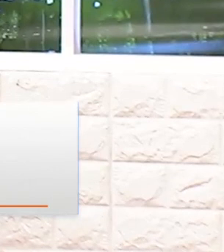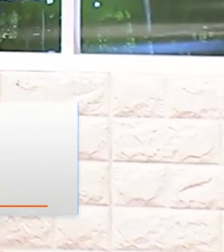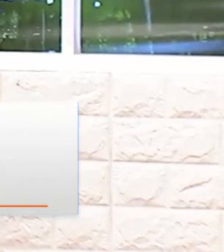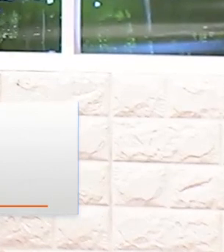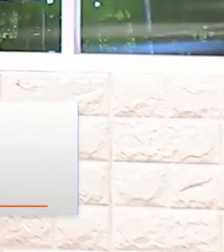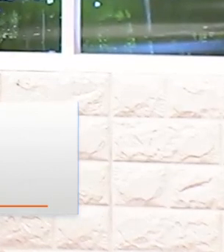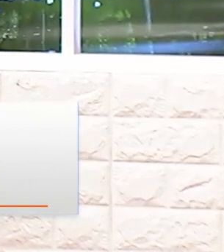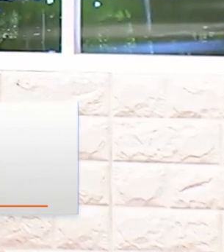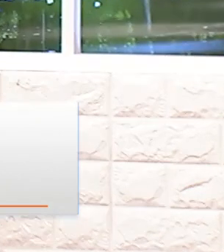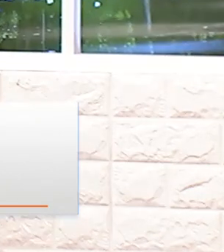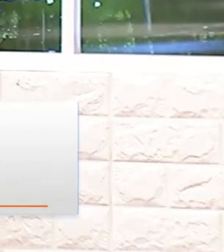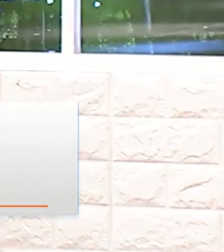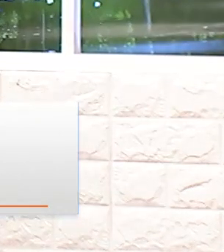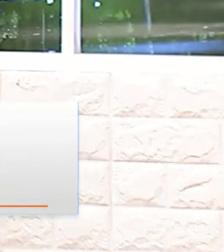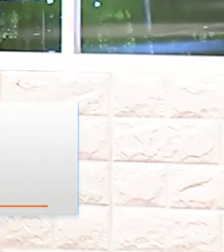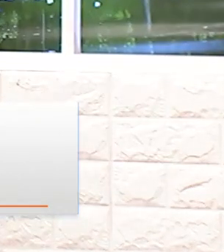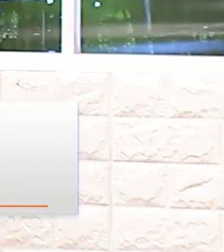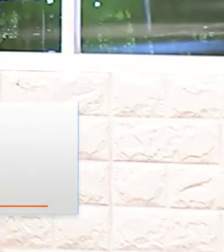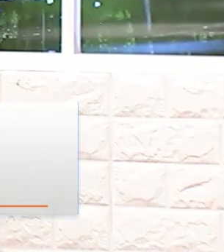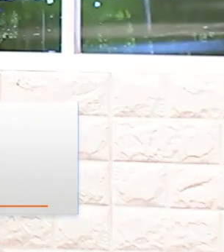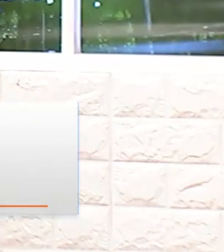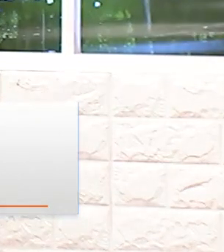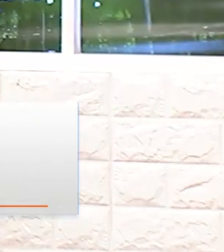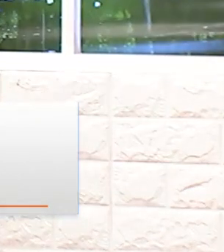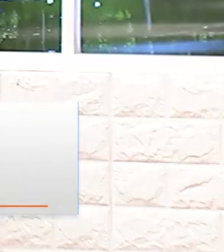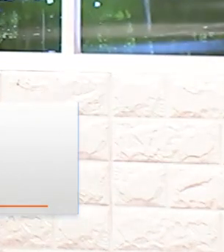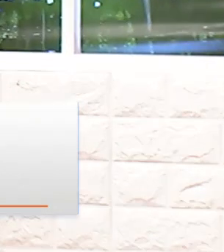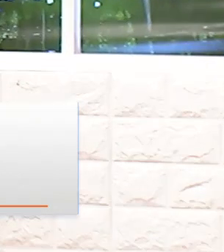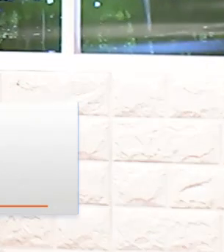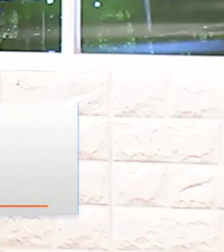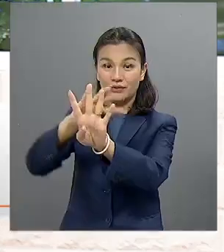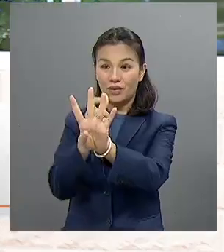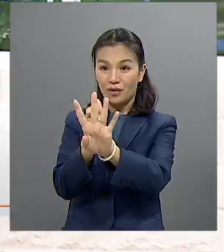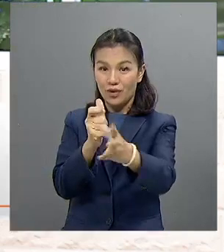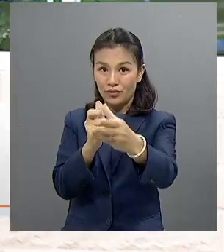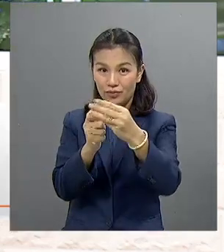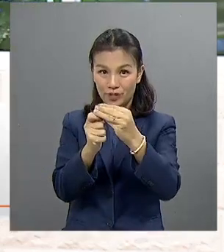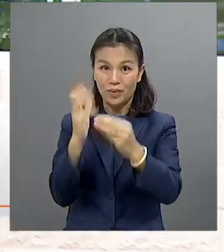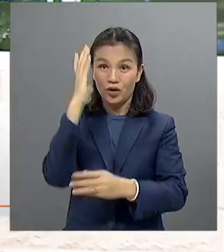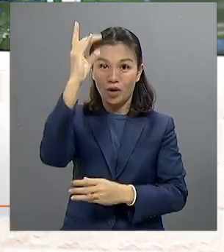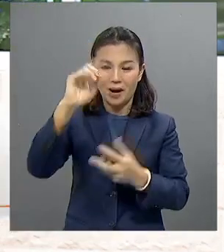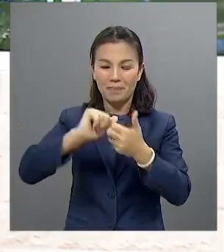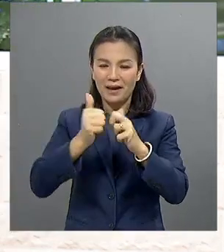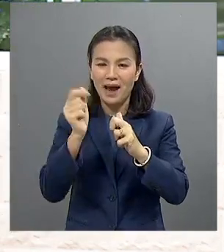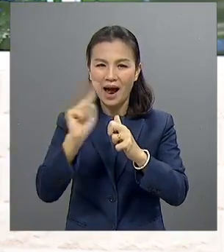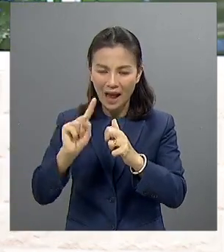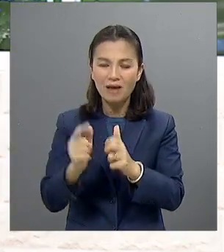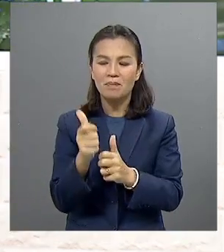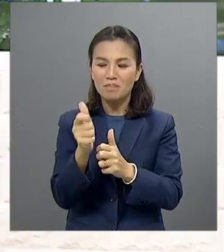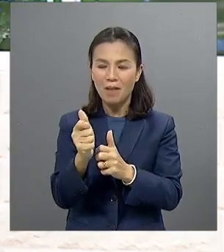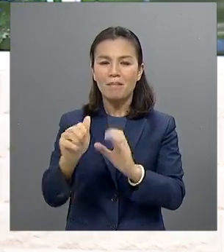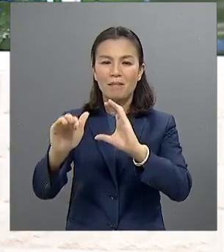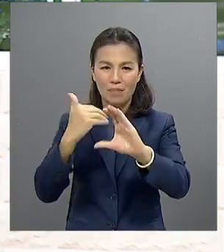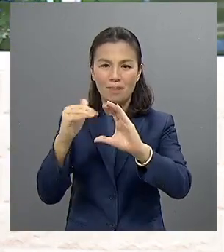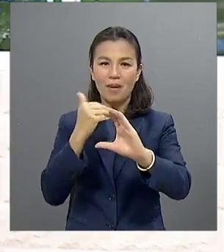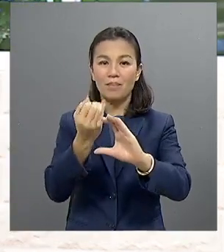027902111รวมถึงคุณสามารถสแกน QR code หน้าจอเก็บไว้วันใดวันหนึ่งมีปัญหาพึ่งพาอาศัยกันนะคะป้ายแรกค่ะชาวบ้านที่จังหวัด